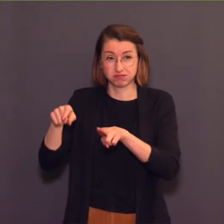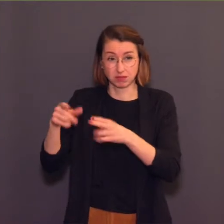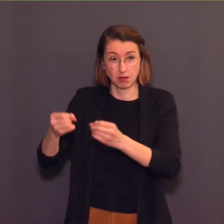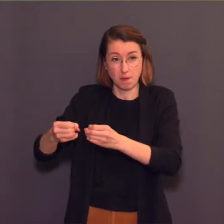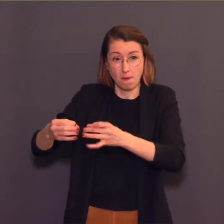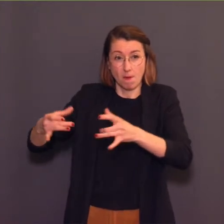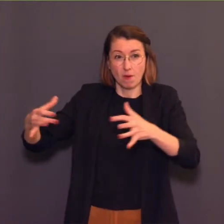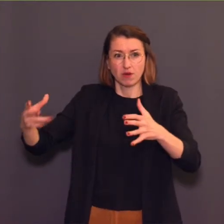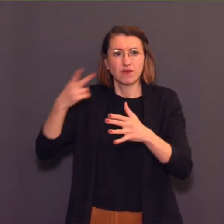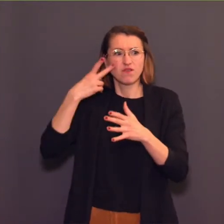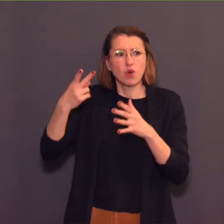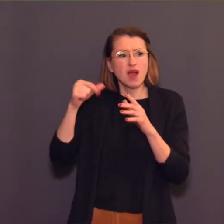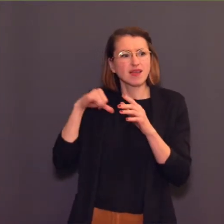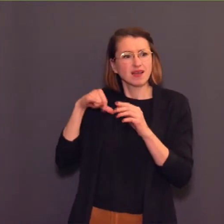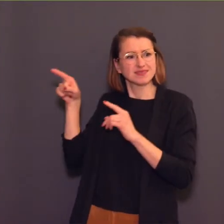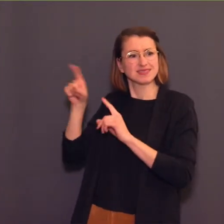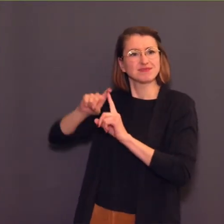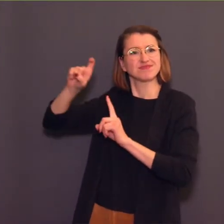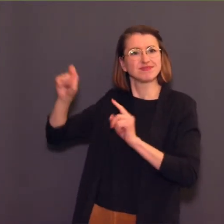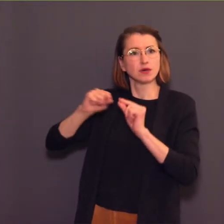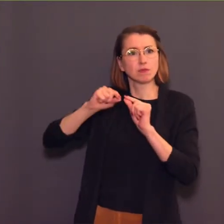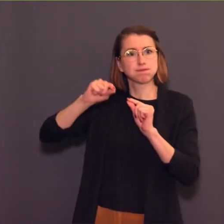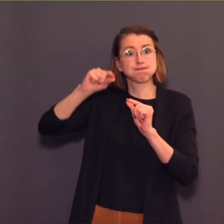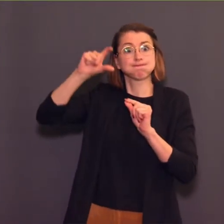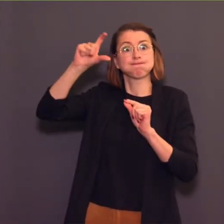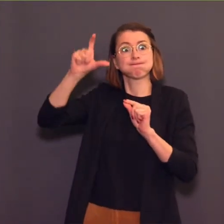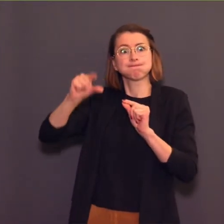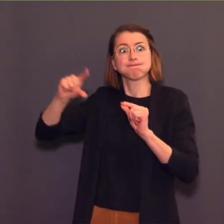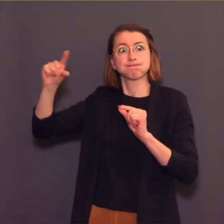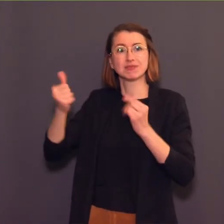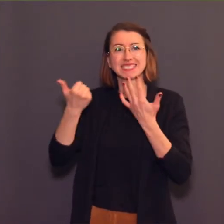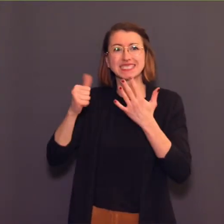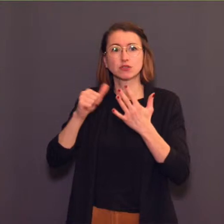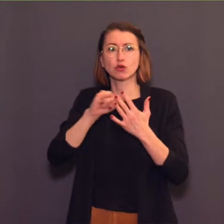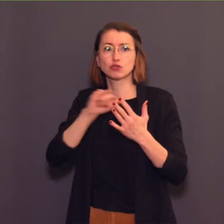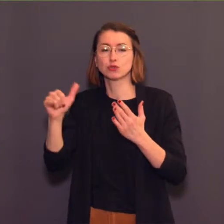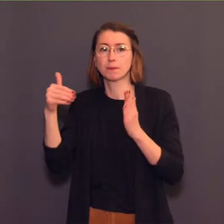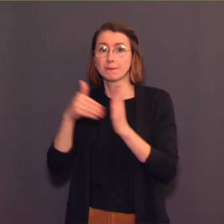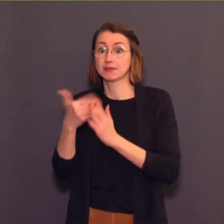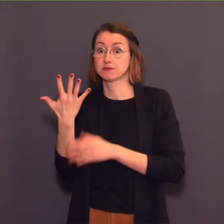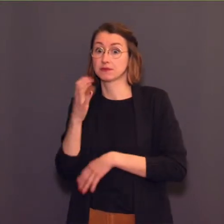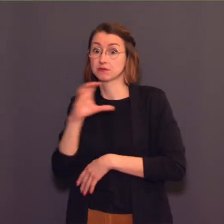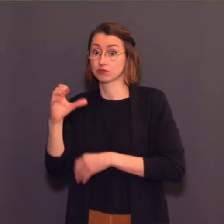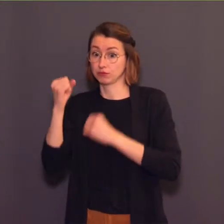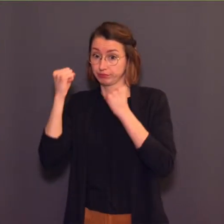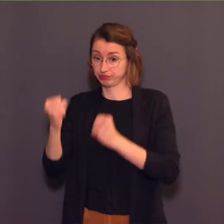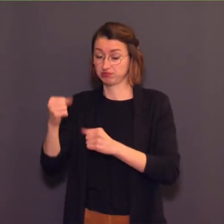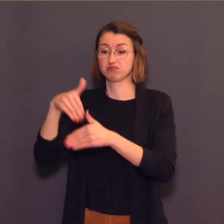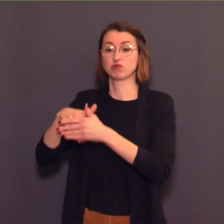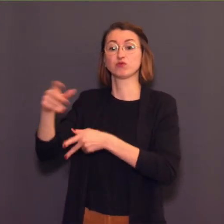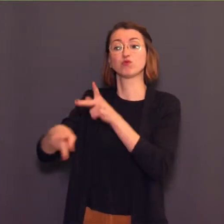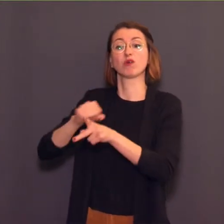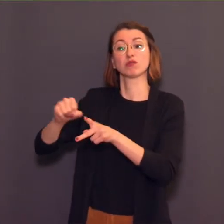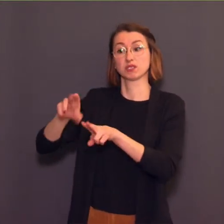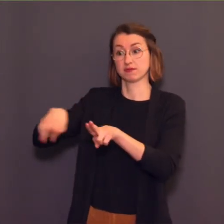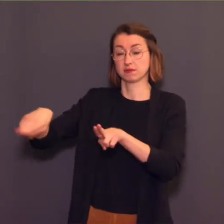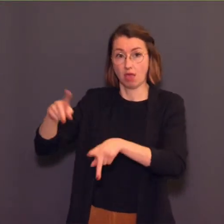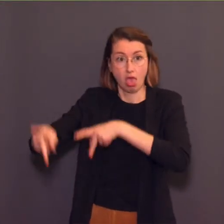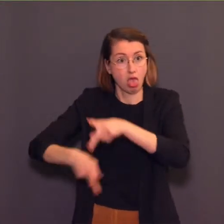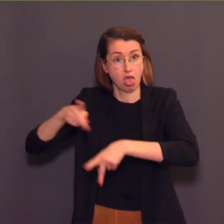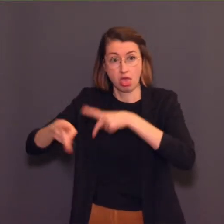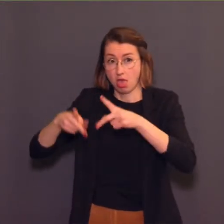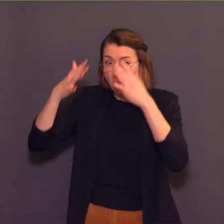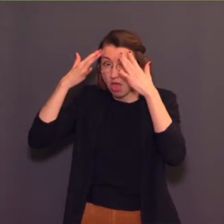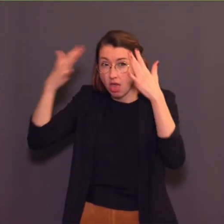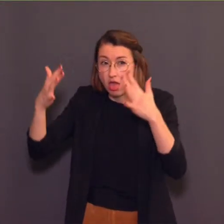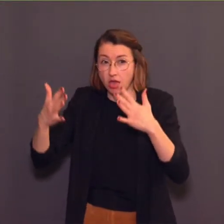600 lits jusqu'à plus de 1500 lits. Et on sait que actuellement, nous avons déjà dépassé les 600 lits, donc ce n'est pas